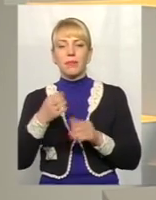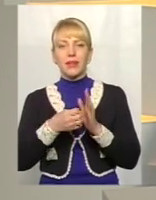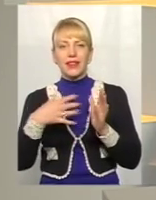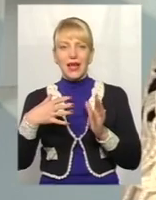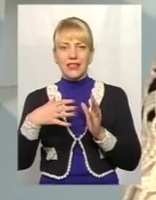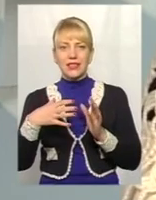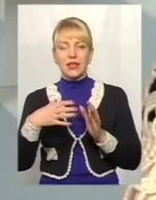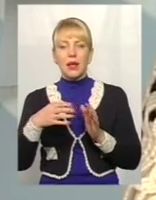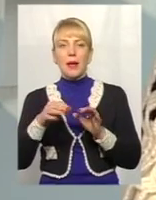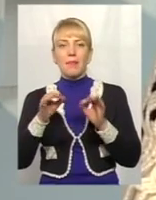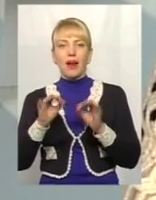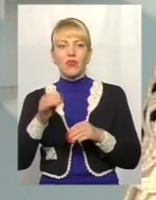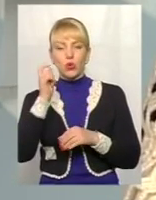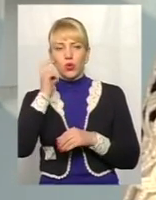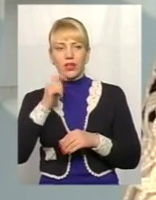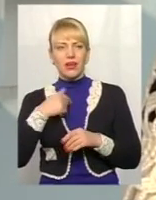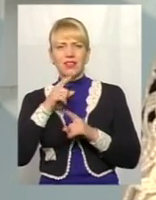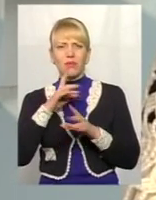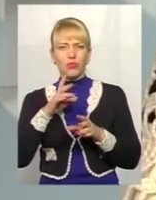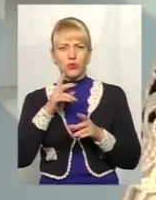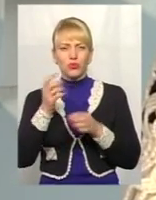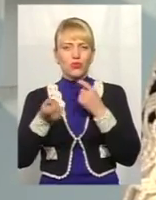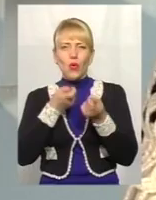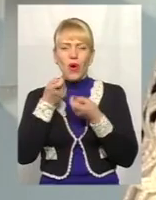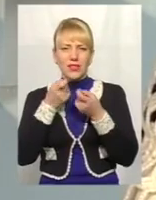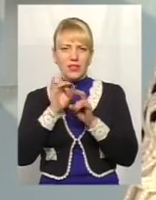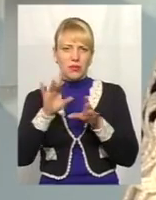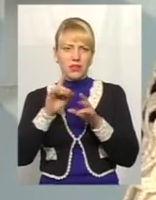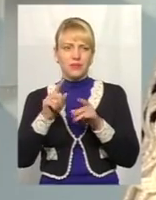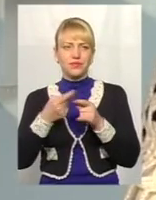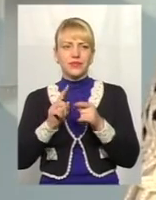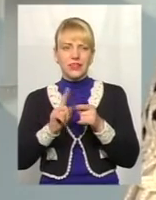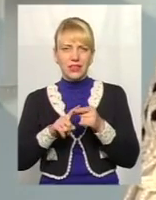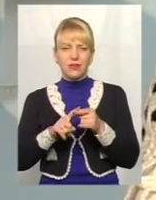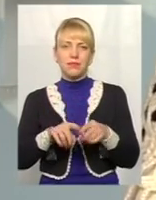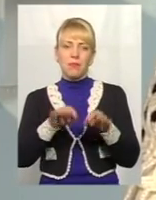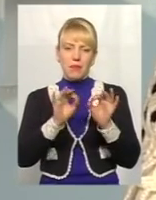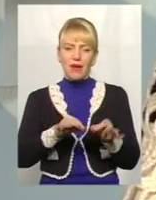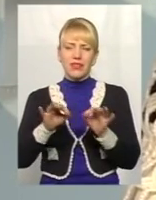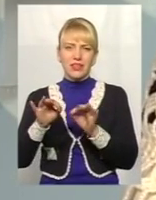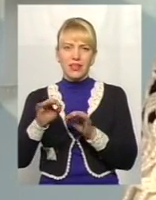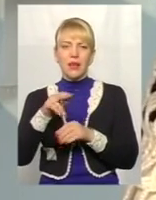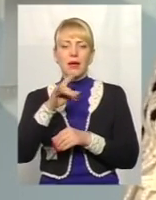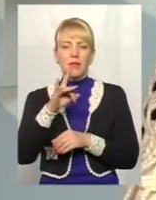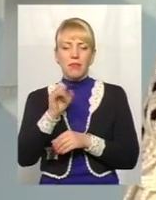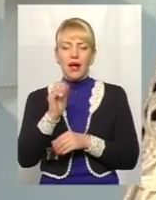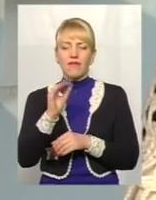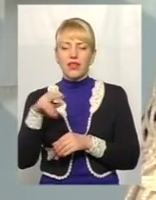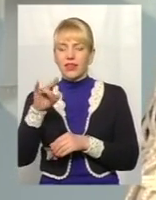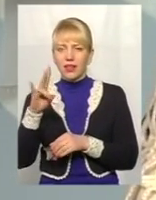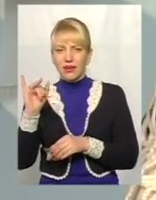праведників України. Я не буду пояснювати нюанси між цими людьми. Це праведники, люди, які переховували